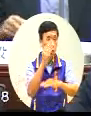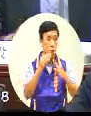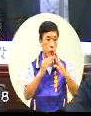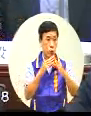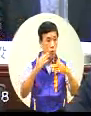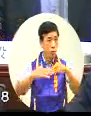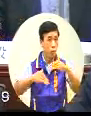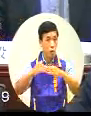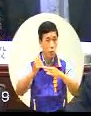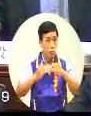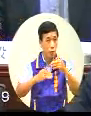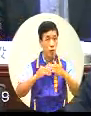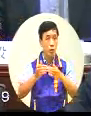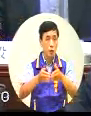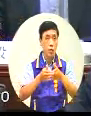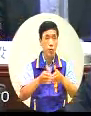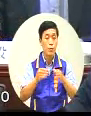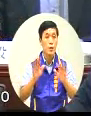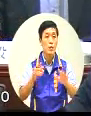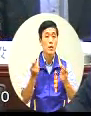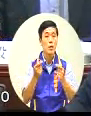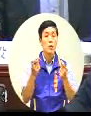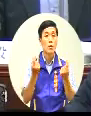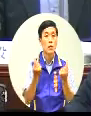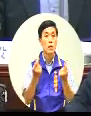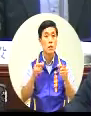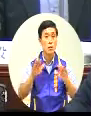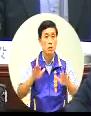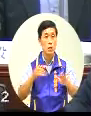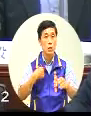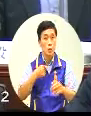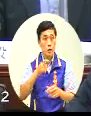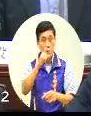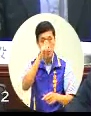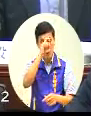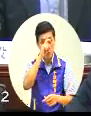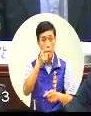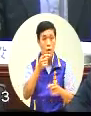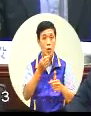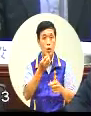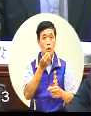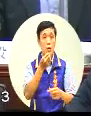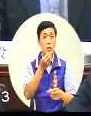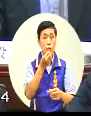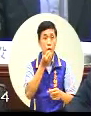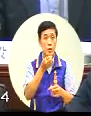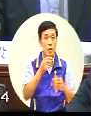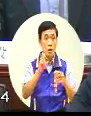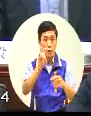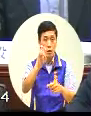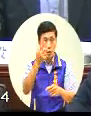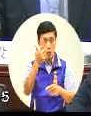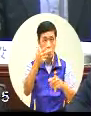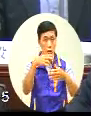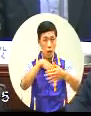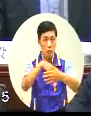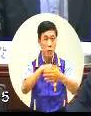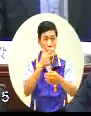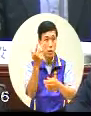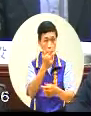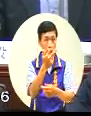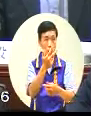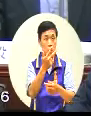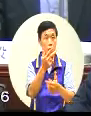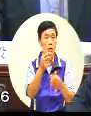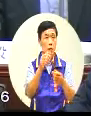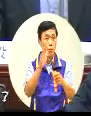很复杂，包括这一次我特别要求说非食用的要验，22件里面有7件是不合格的，但是